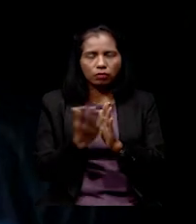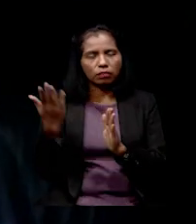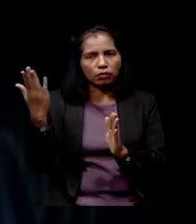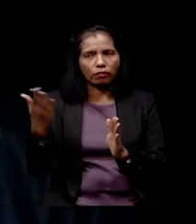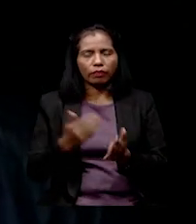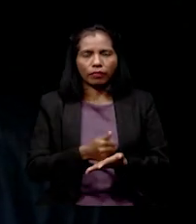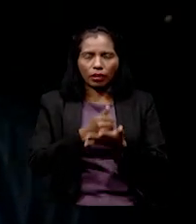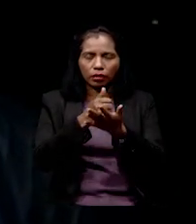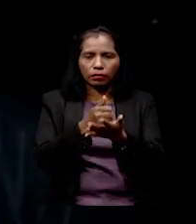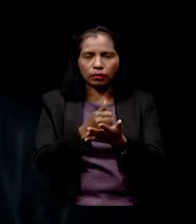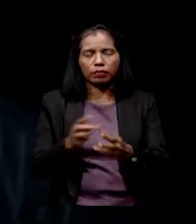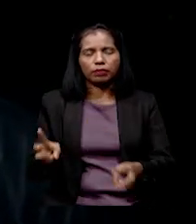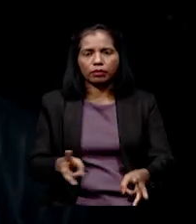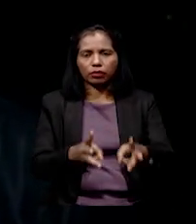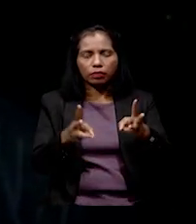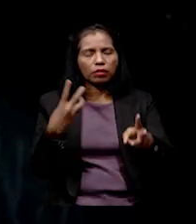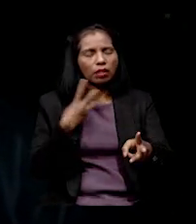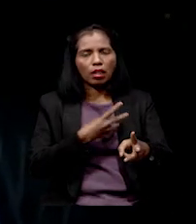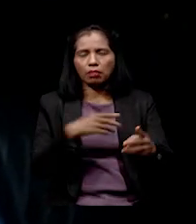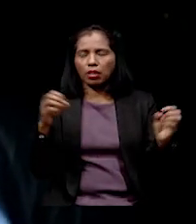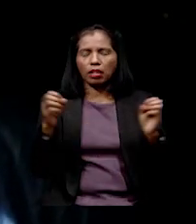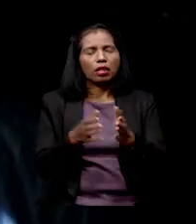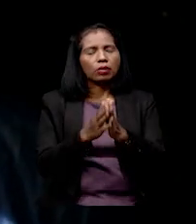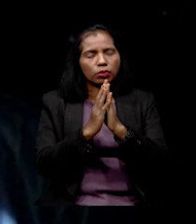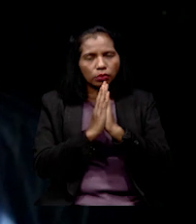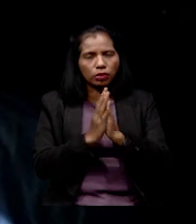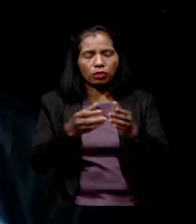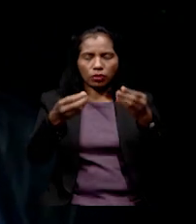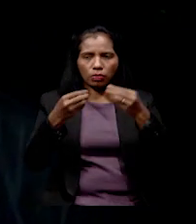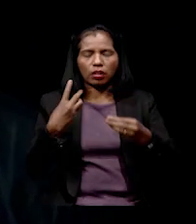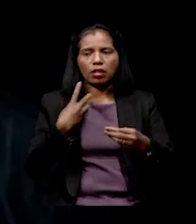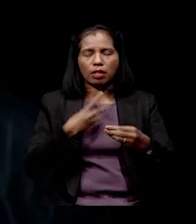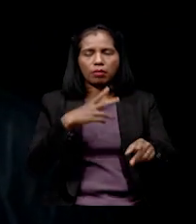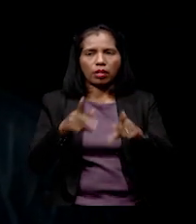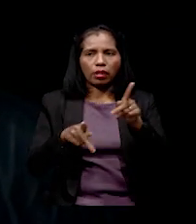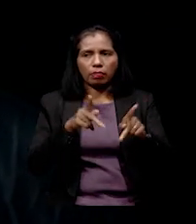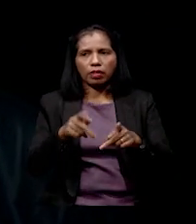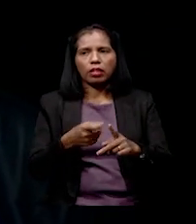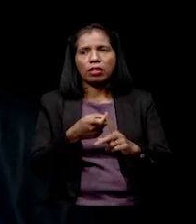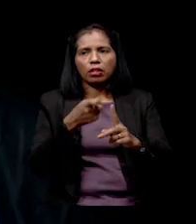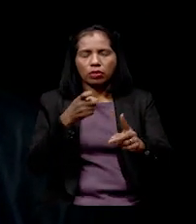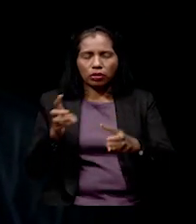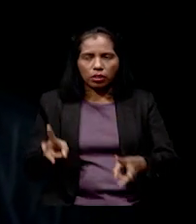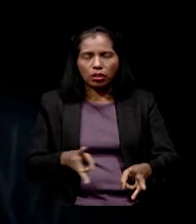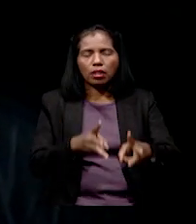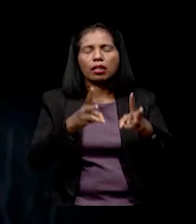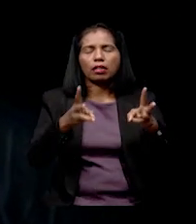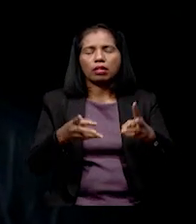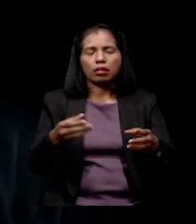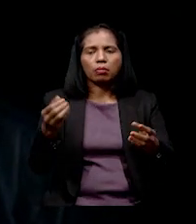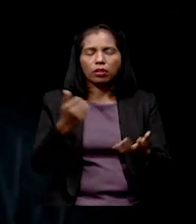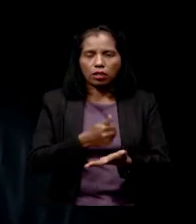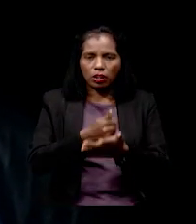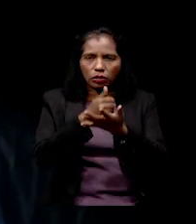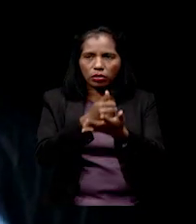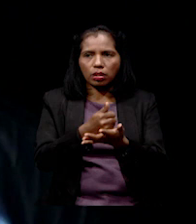ba, dalen de ne. Amila, o se buat, e vem, que te vou tirar, até pelo povo, amigo, povo, mas vem. Liu husi buat dalan sir nebe ma kita buat sir tau matan ne